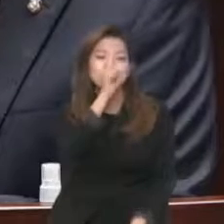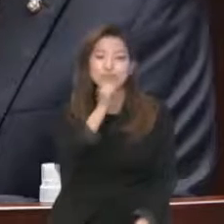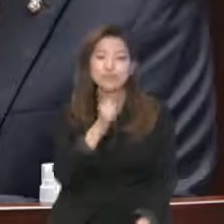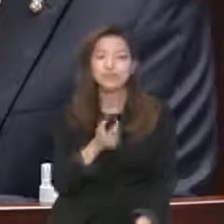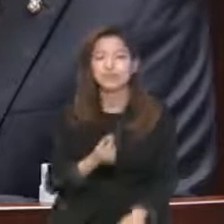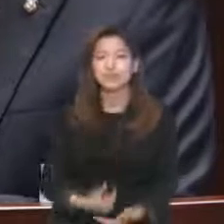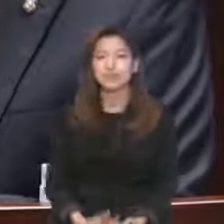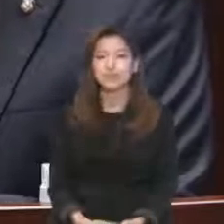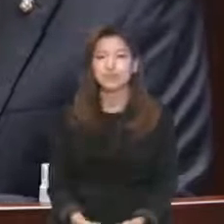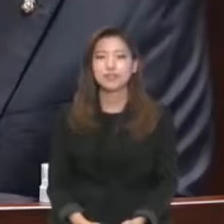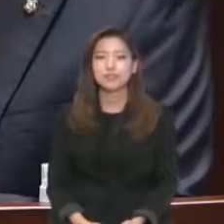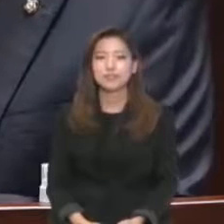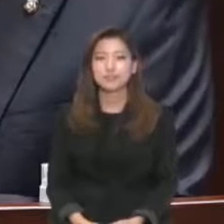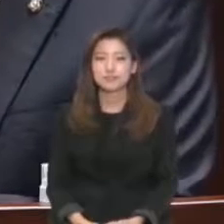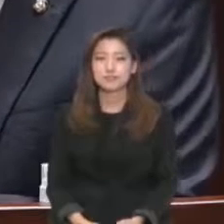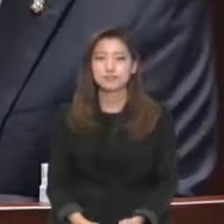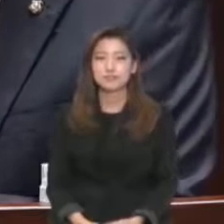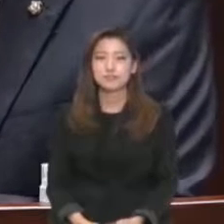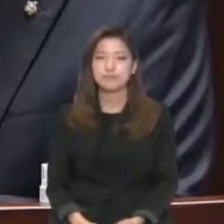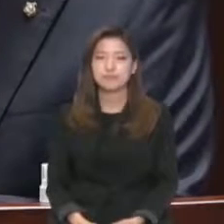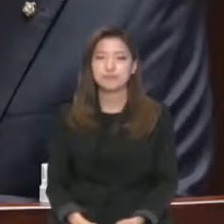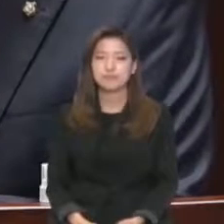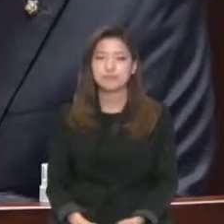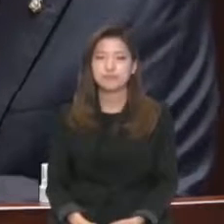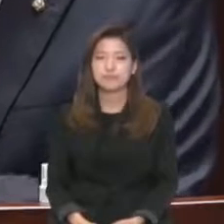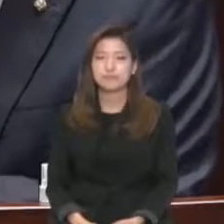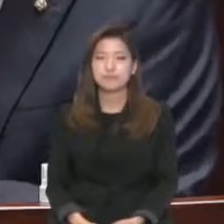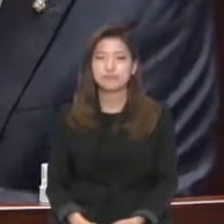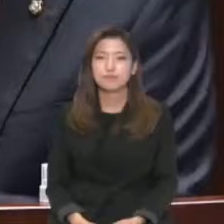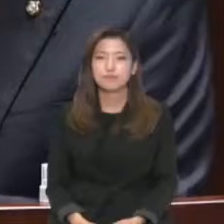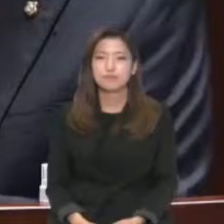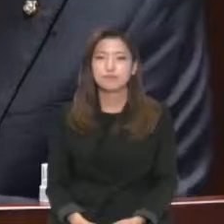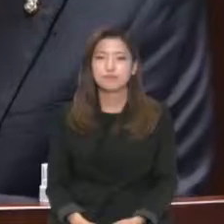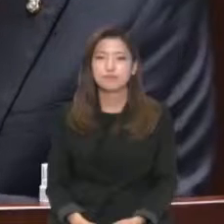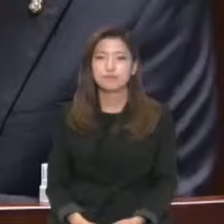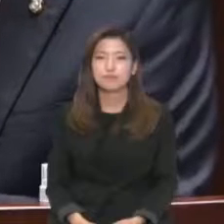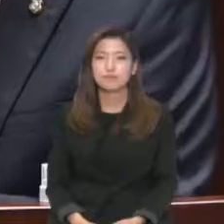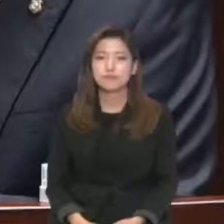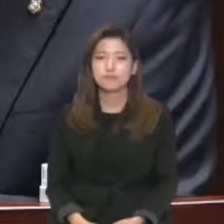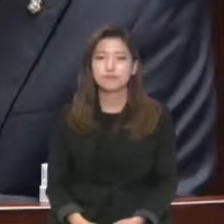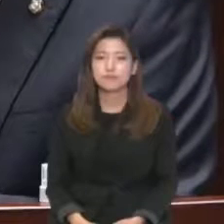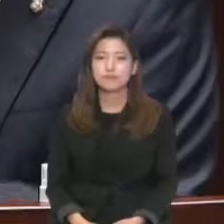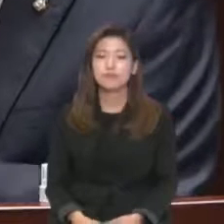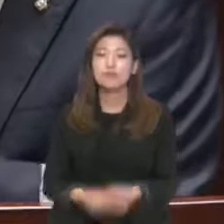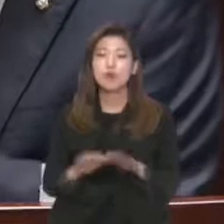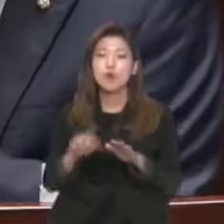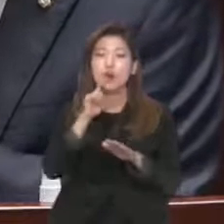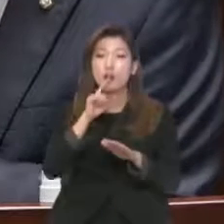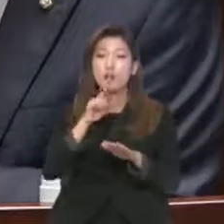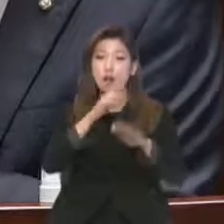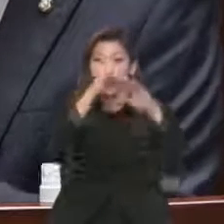측면들 의원님께서도 함께 생각해 주셨으면 좋겠습니다. 네, 시간 관계를 여기서 마치고 장관님께서